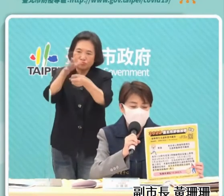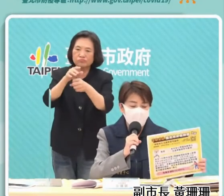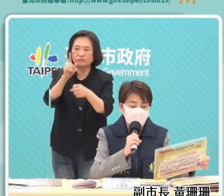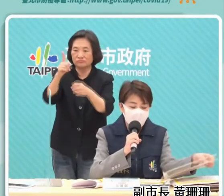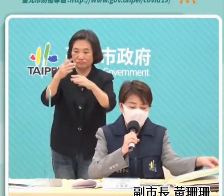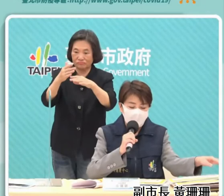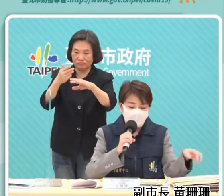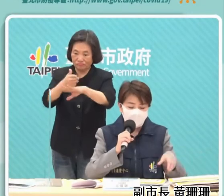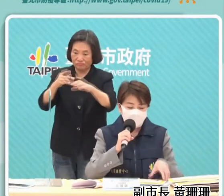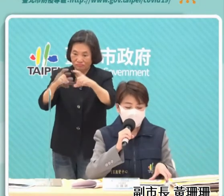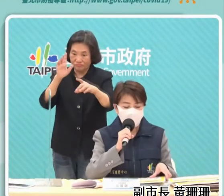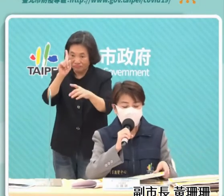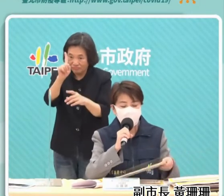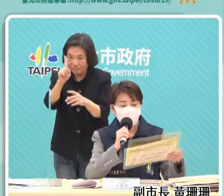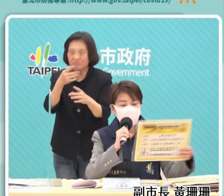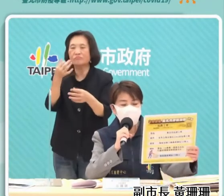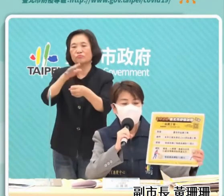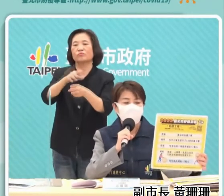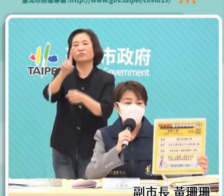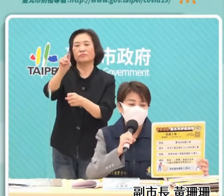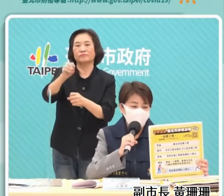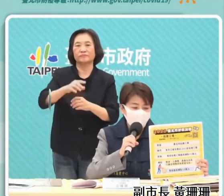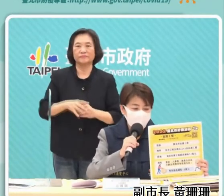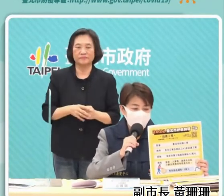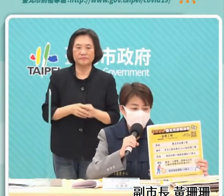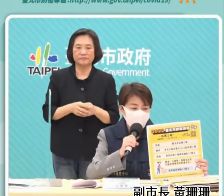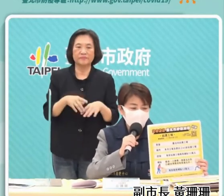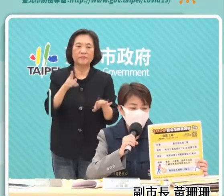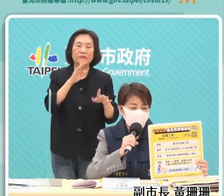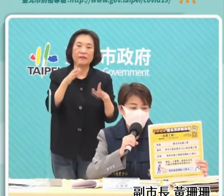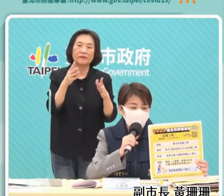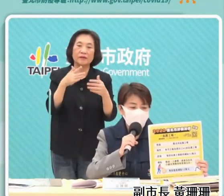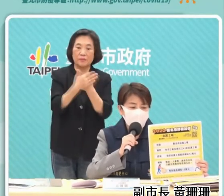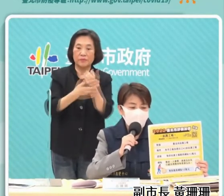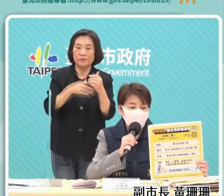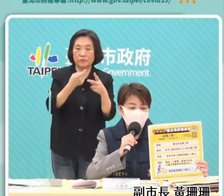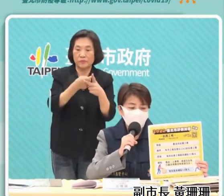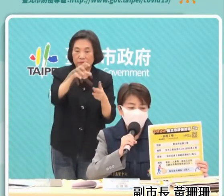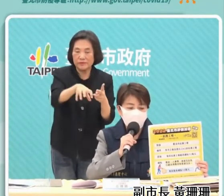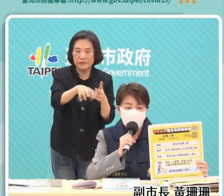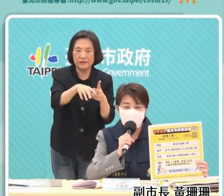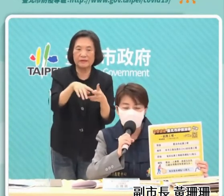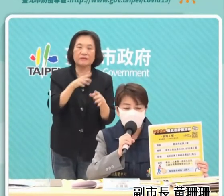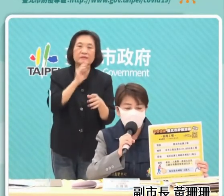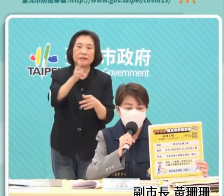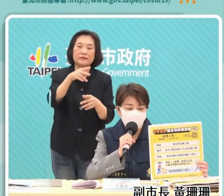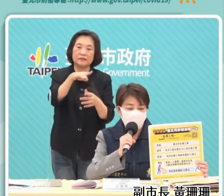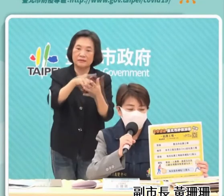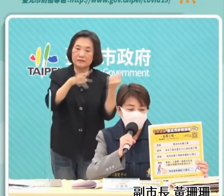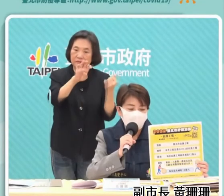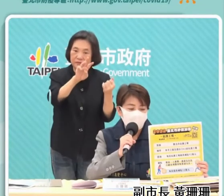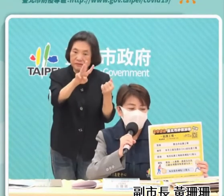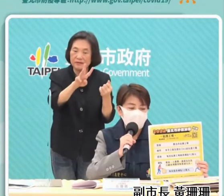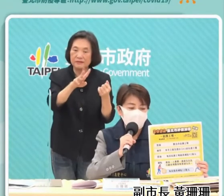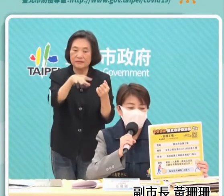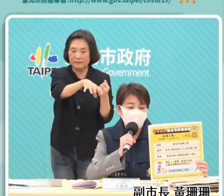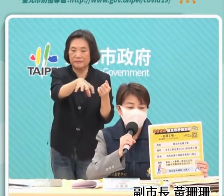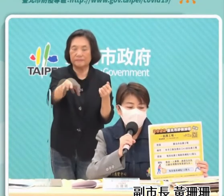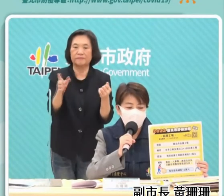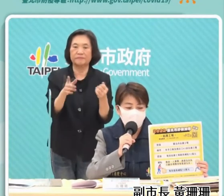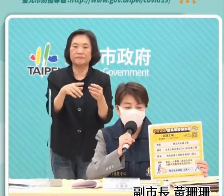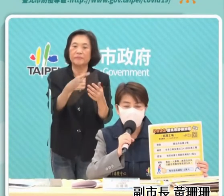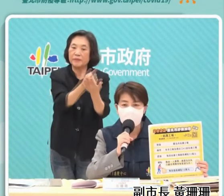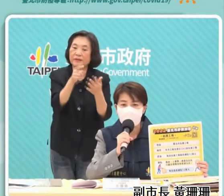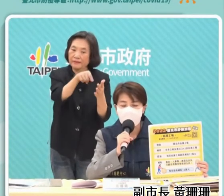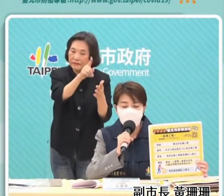10000元。另外是庇护工厂，有关台北市的立案跟委托的43家庇护工厂，那每一家